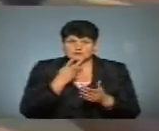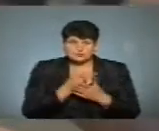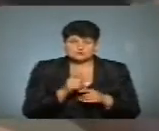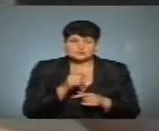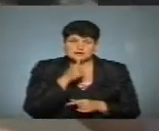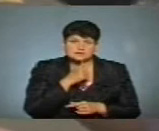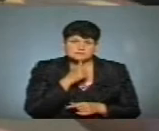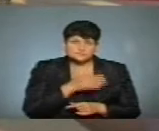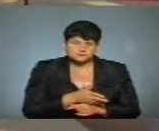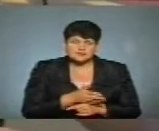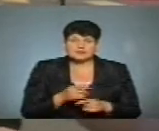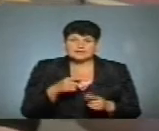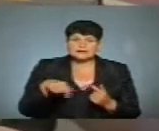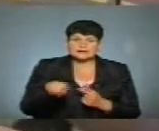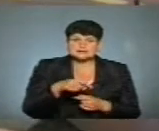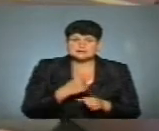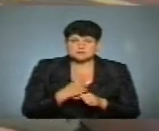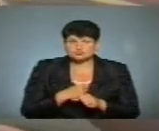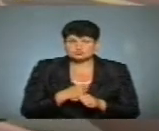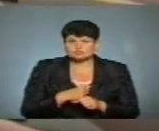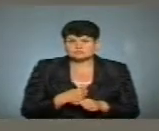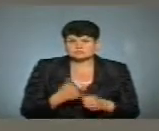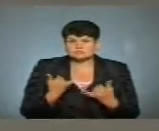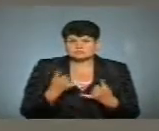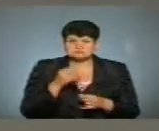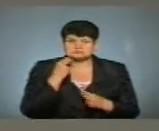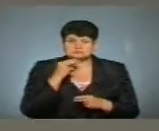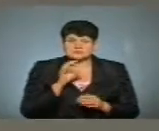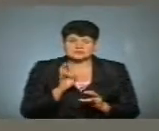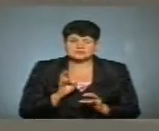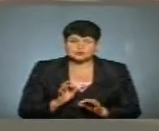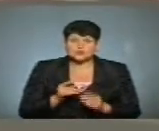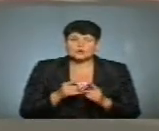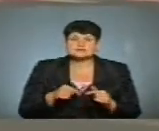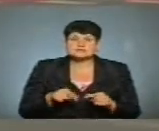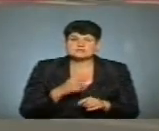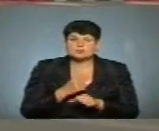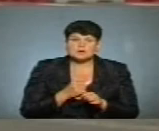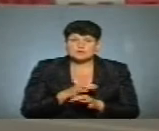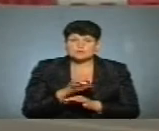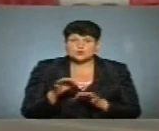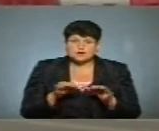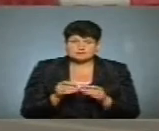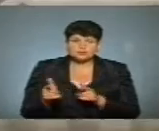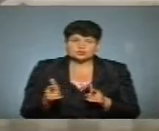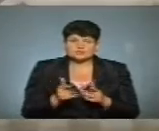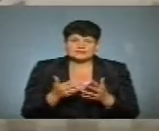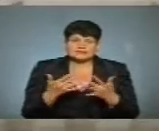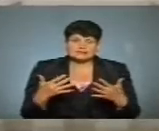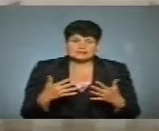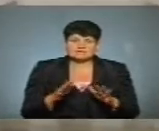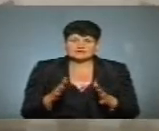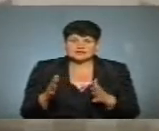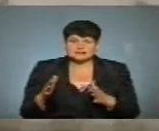рух. Кільце зараз працює, на нашу думку, досить ефективно. Організація, яка розробляла проєкт кільця, підготувала кілька